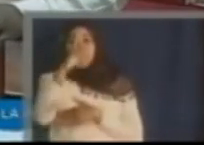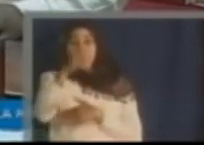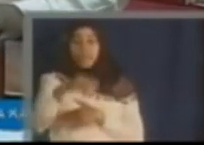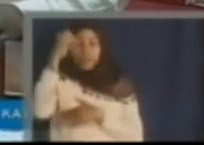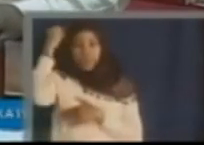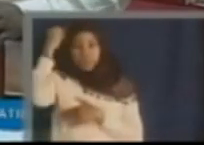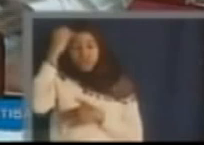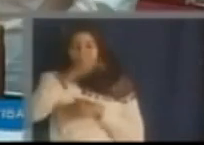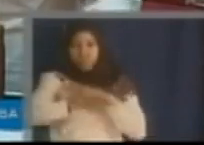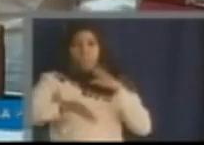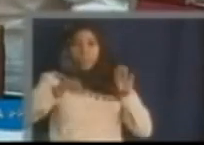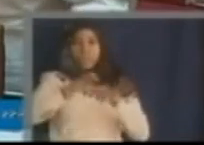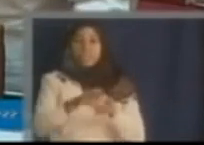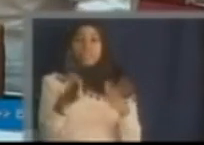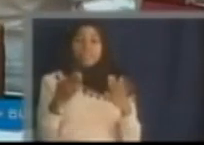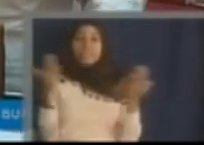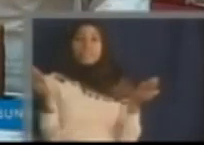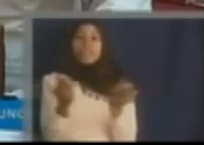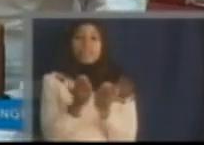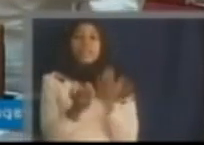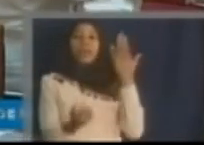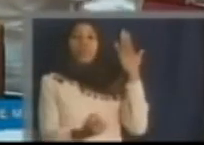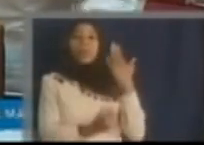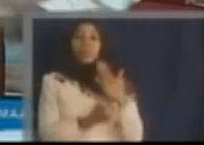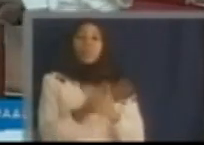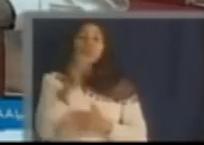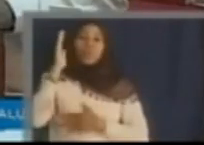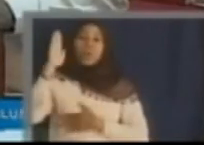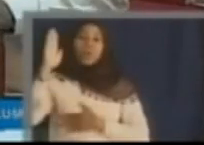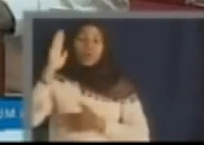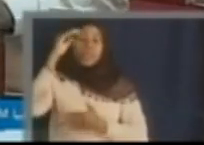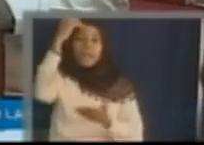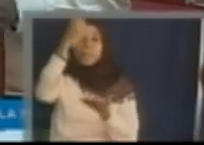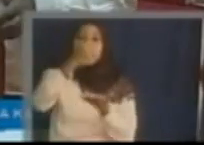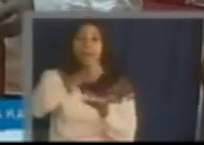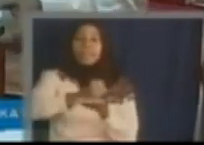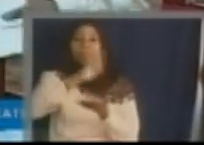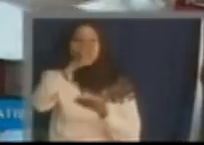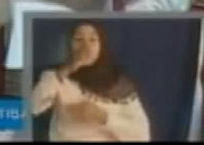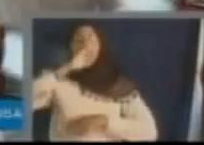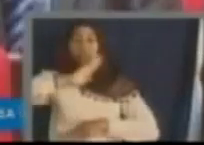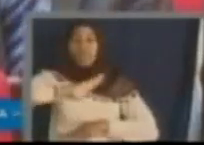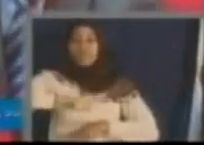naomba kutoa hoja maazimio hayo yaridhiwe na bunge hili maalum. Naomba kutoa hoja.